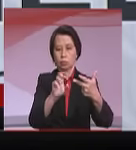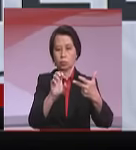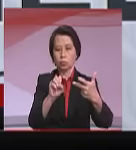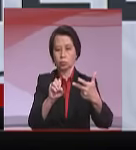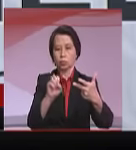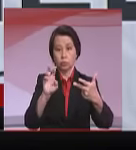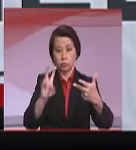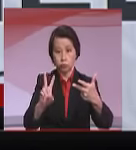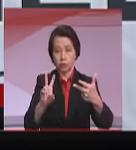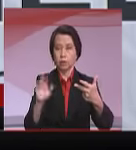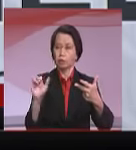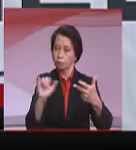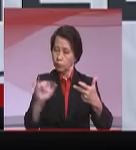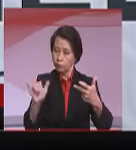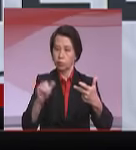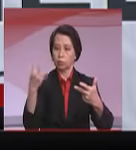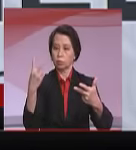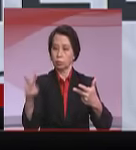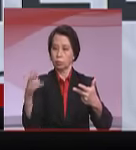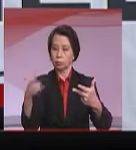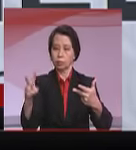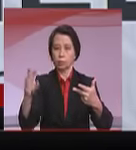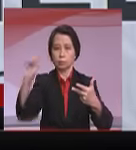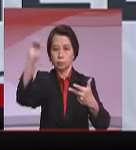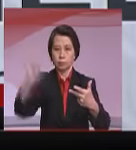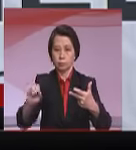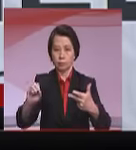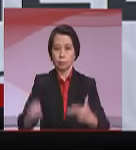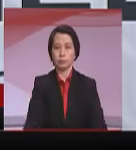kes, iaitu bersamaan dengan 12%.